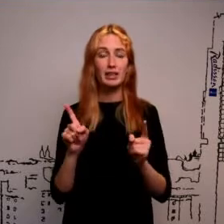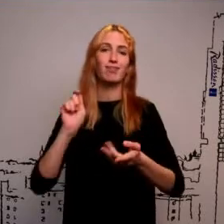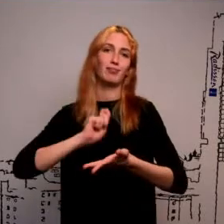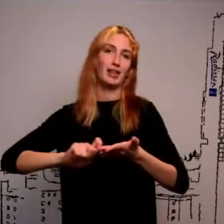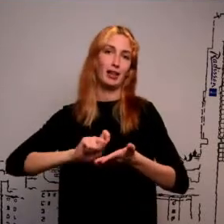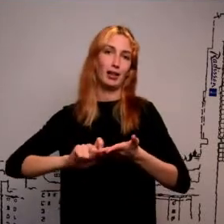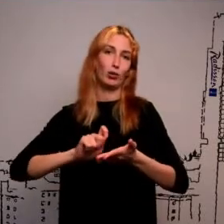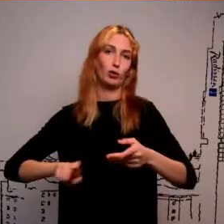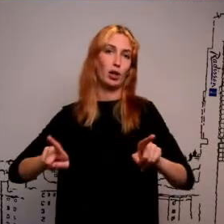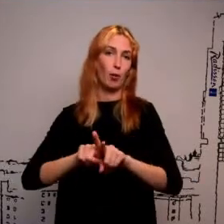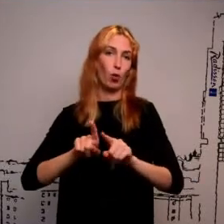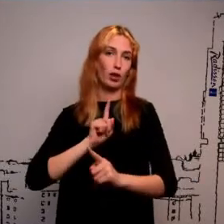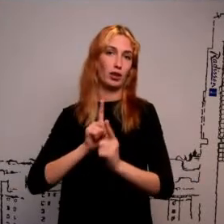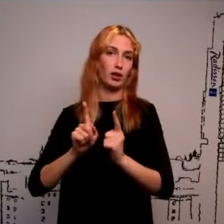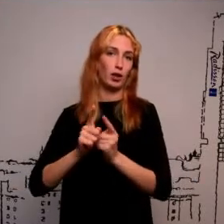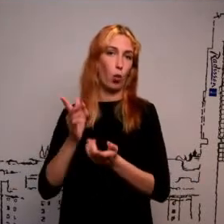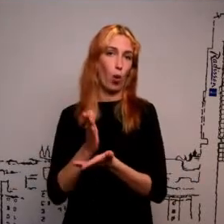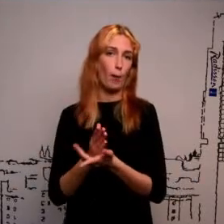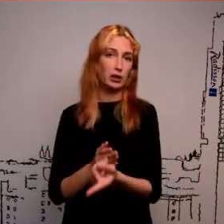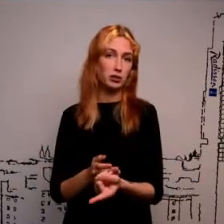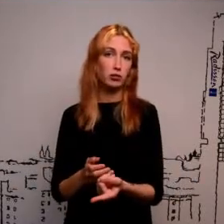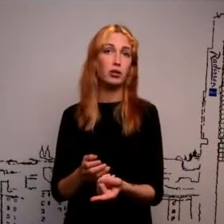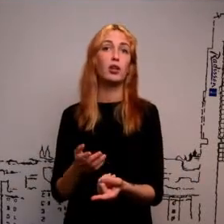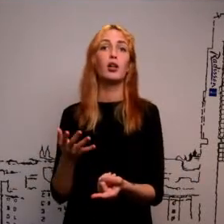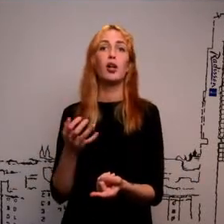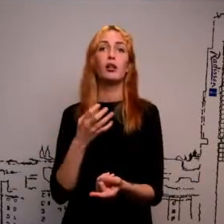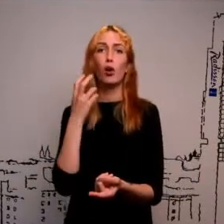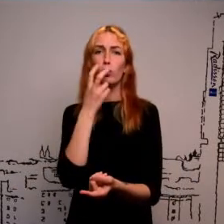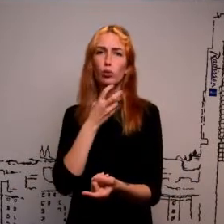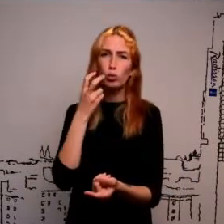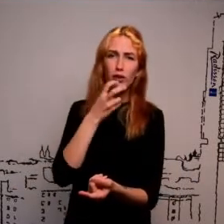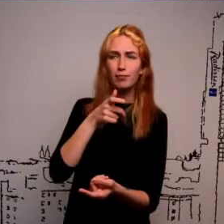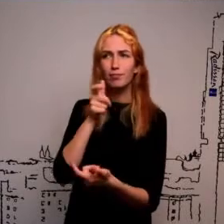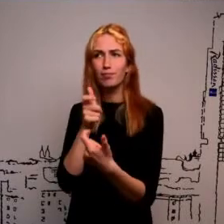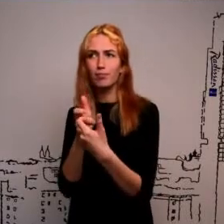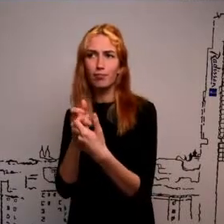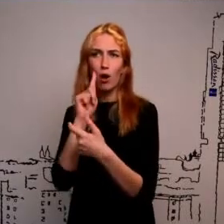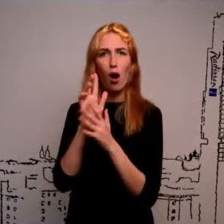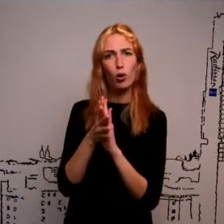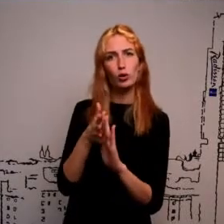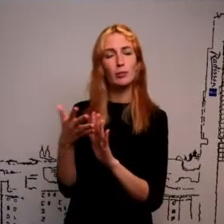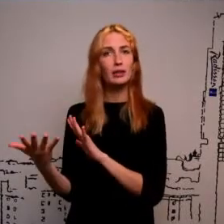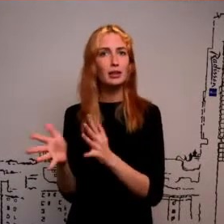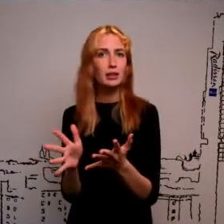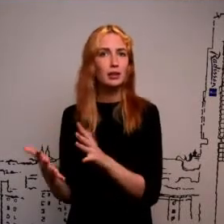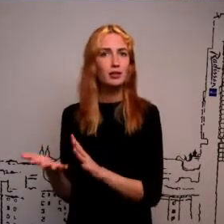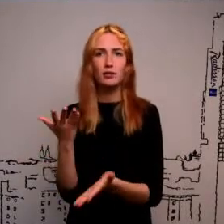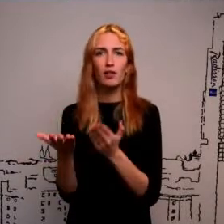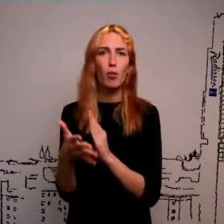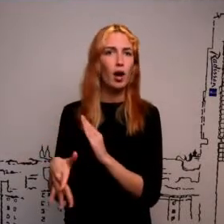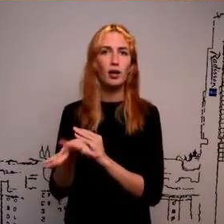kirjalikult tehtud see tõlge, et suuliselt võib aru saada ühte või teist moodi, eks ole, ja võibolla ei jää kõik